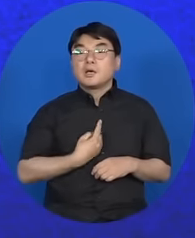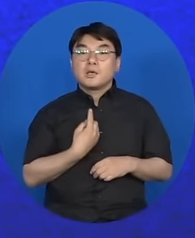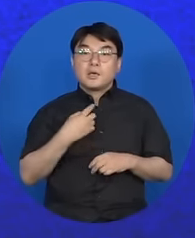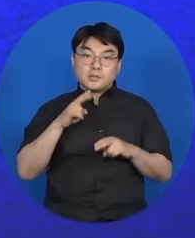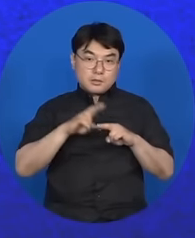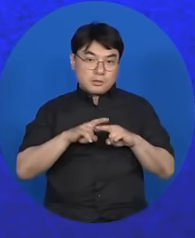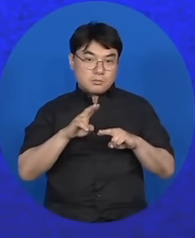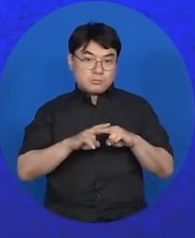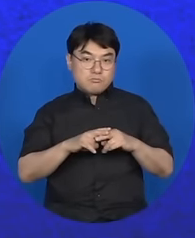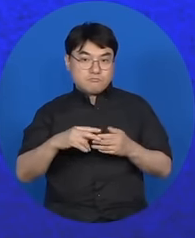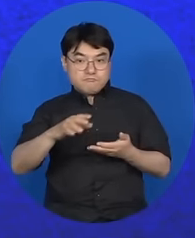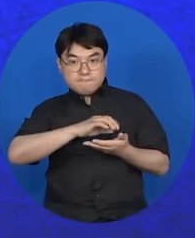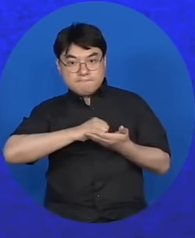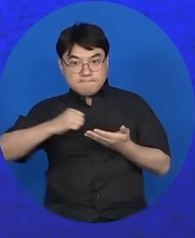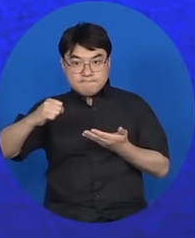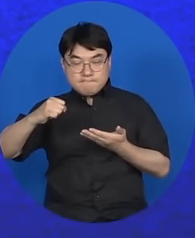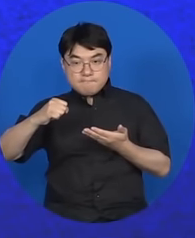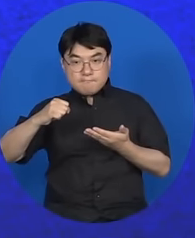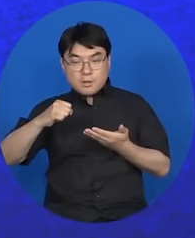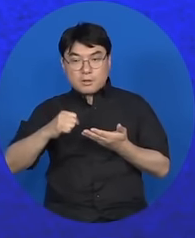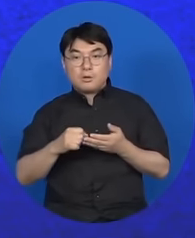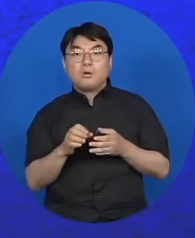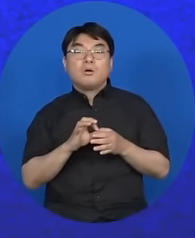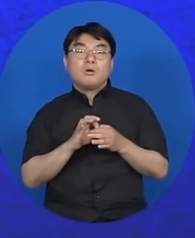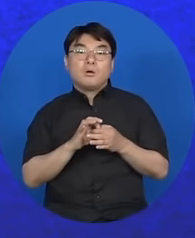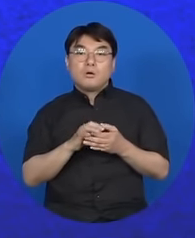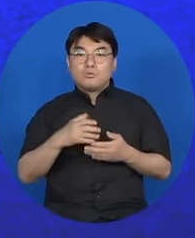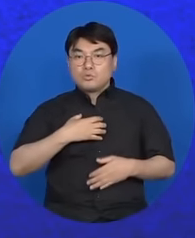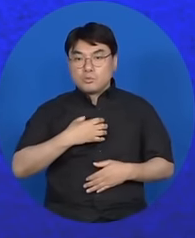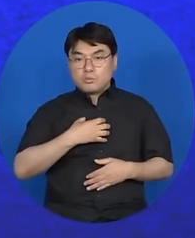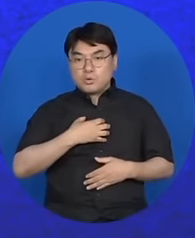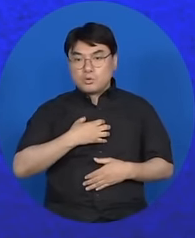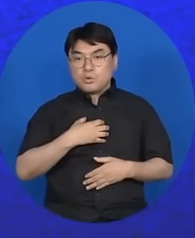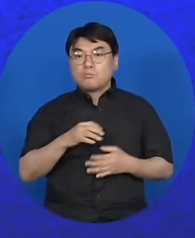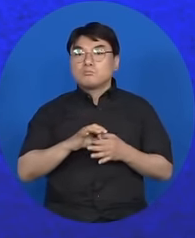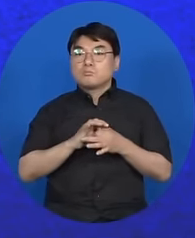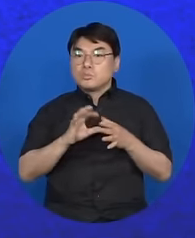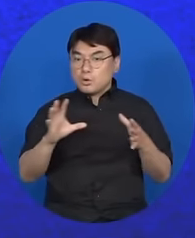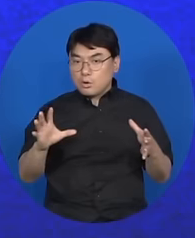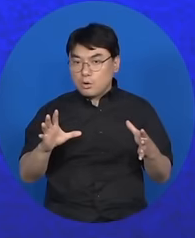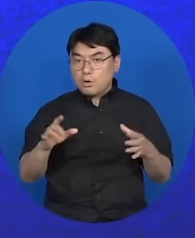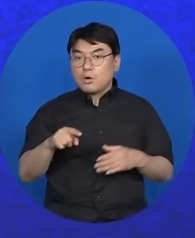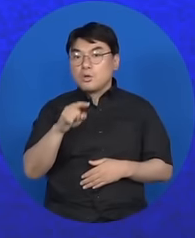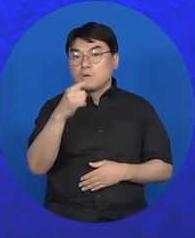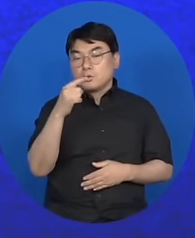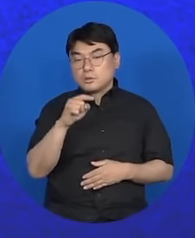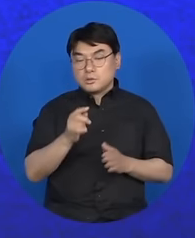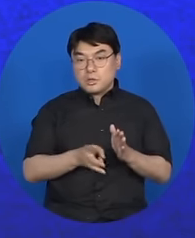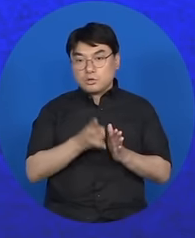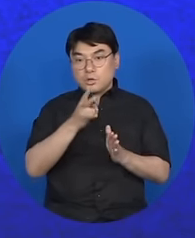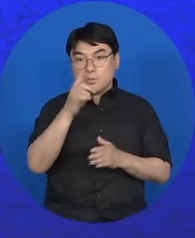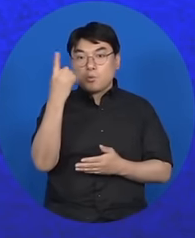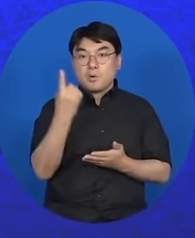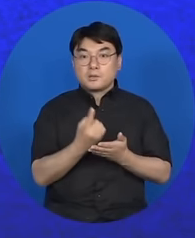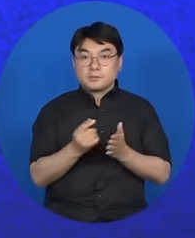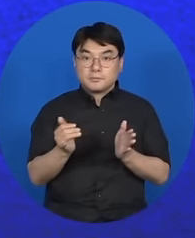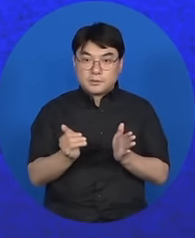비워서 누군가가 가져가도 괜찮다라는 그 위험을 감수하더라도 그는 오고 싶었던 거예요. 그런데 여러분 보세요.